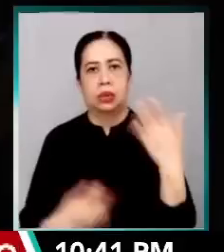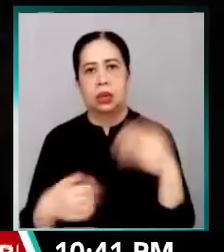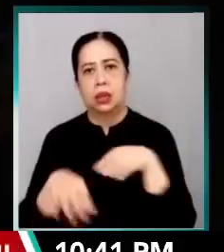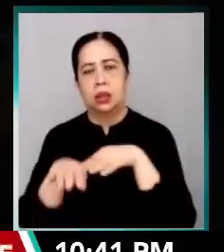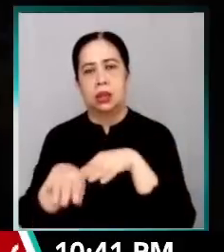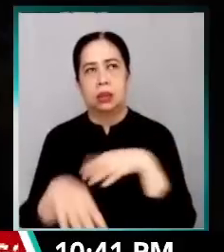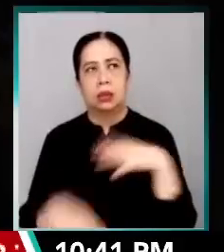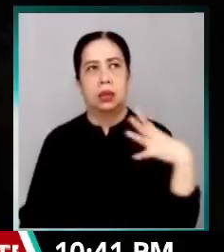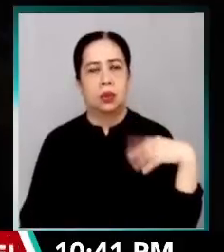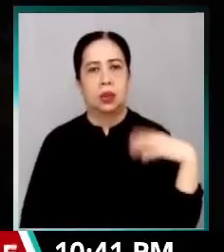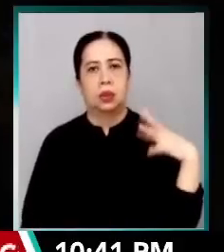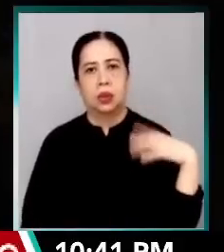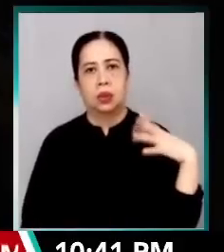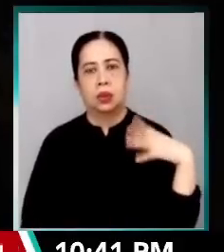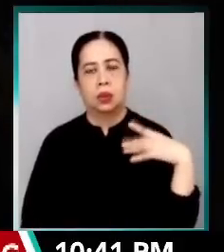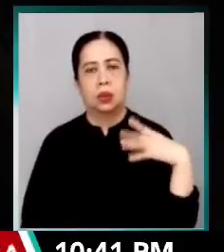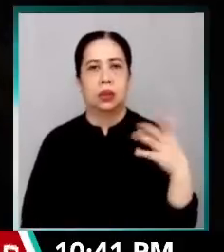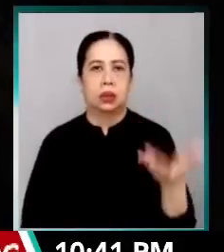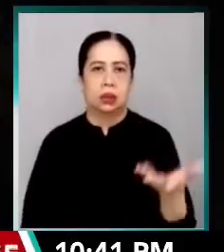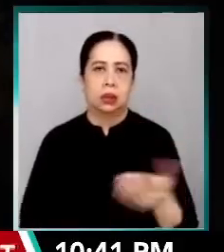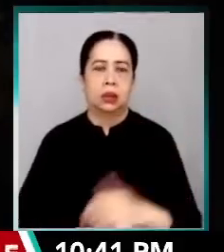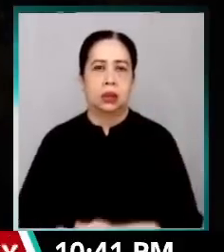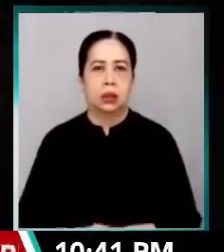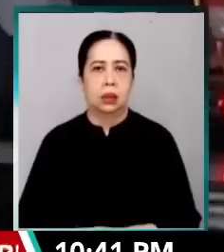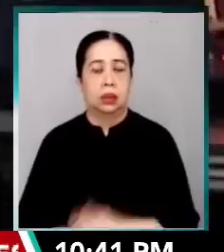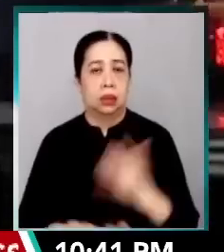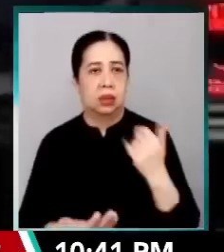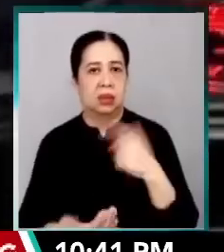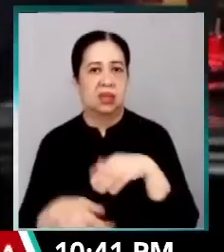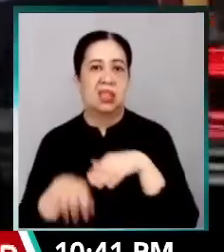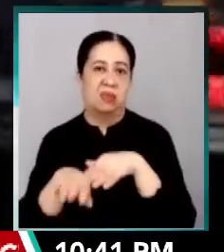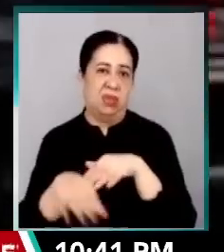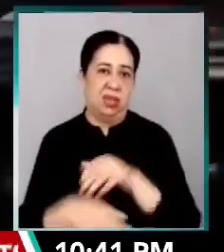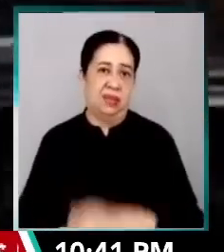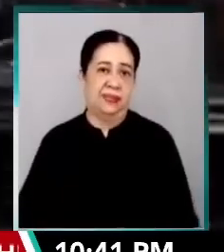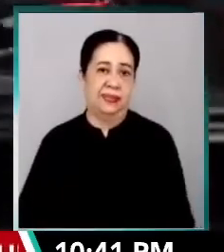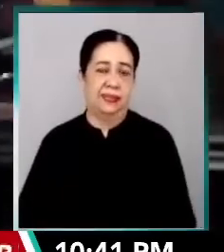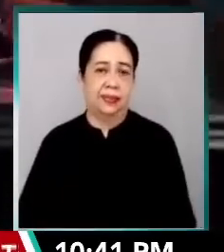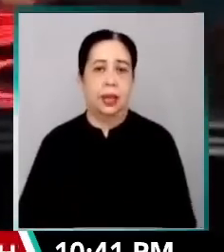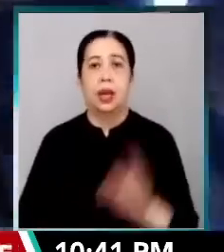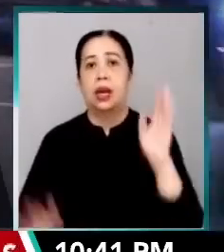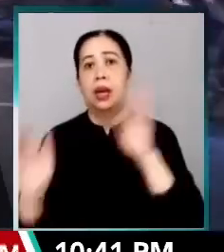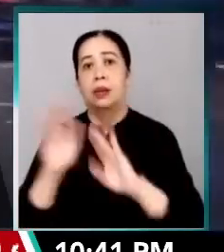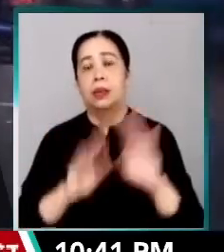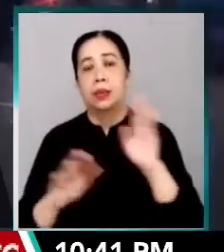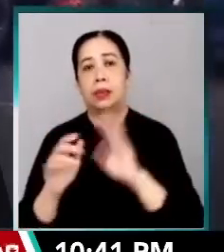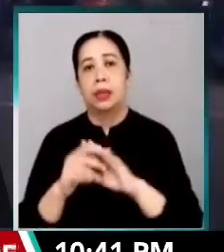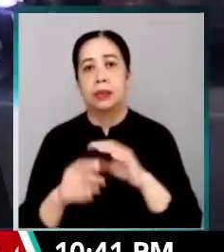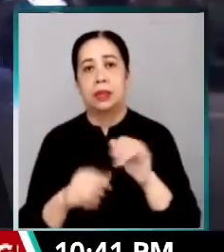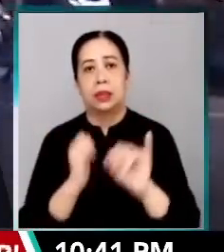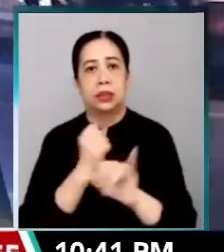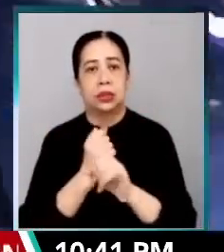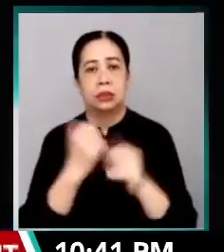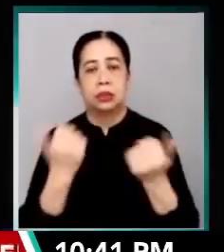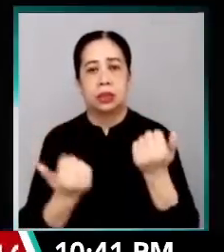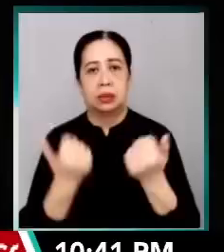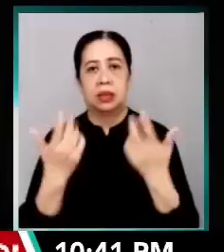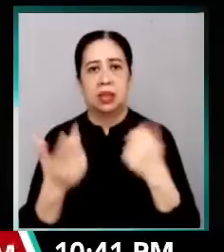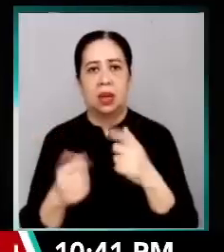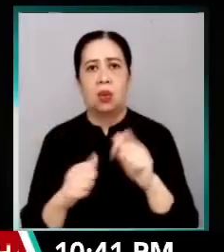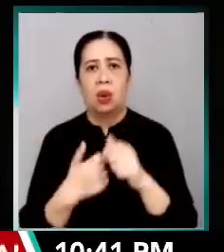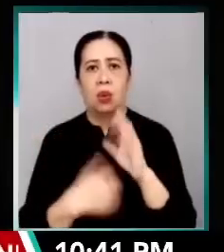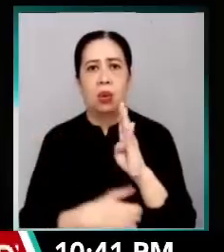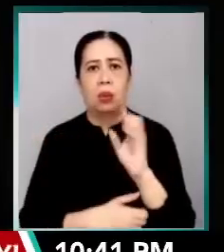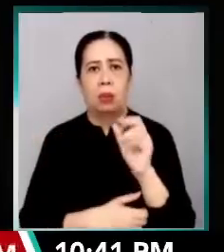sa daan. Kasi traffic. Problema naman daw ng jeepney drivers ngayon ang boundary. Medyo